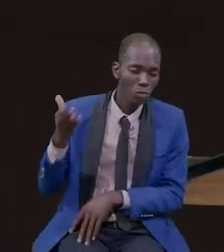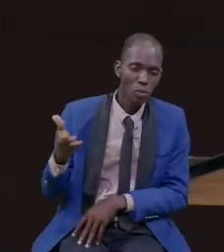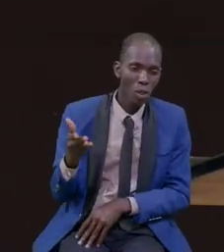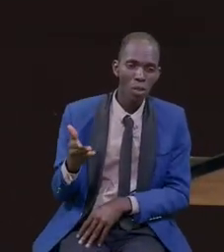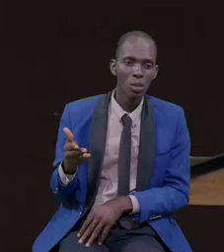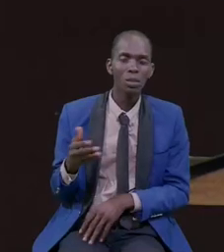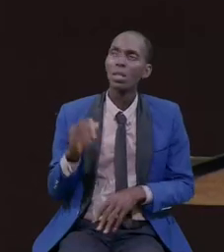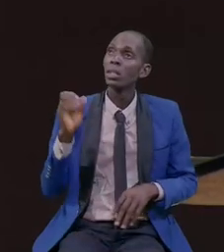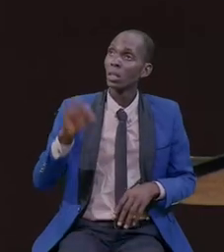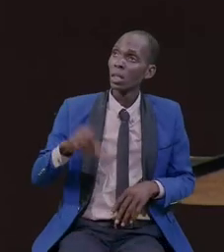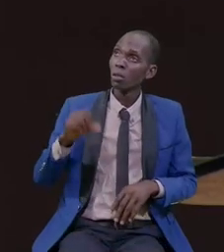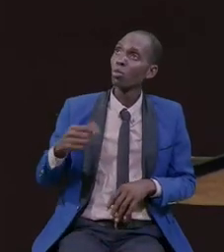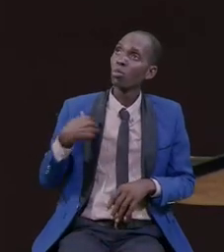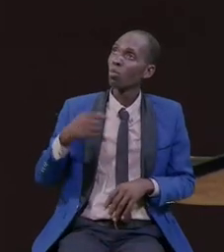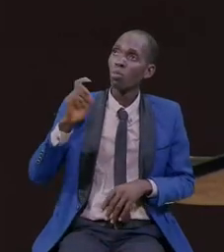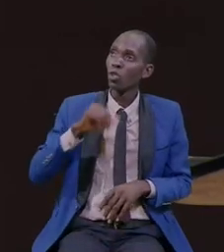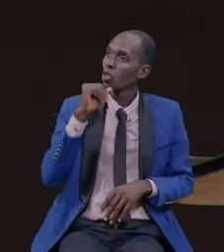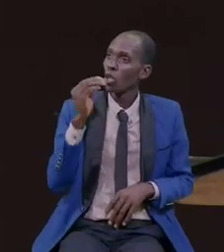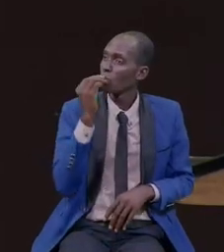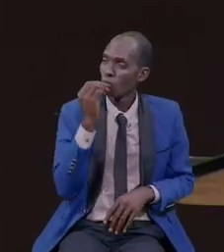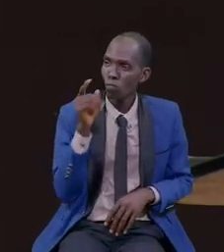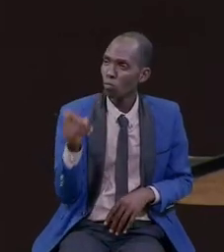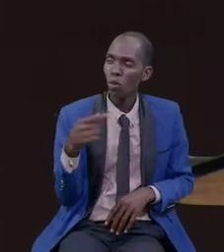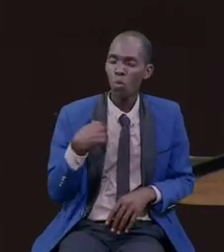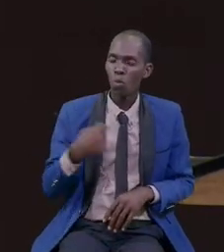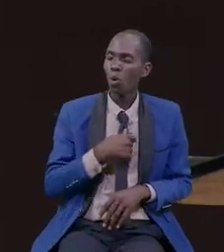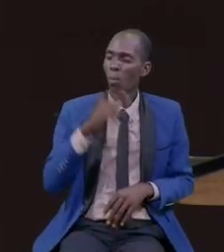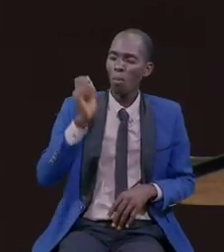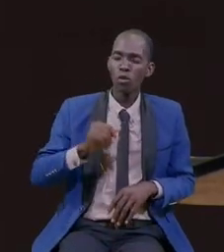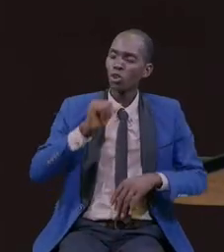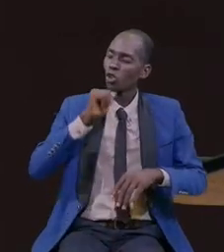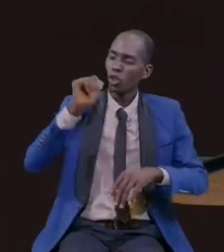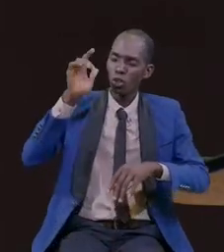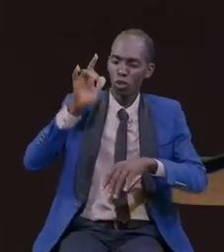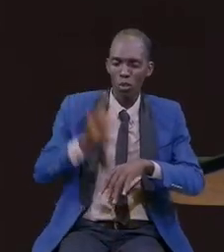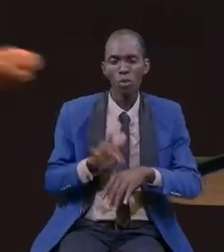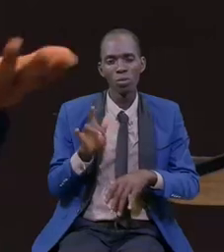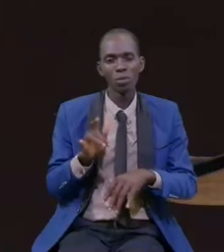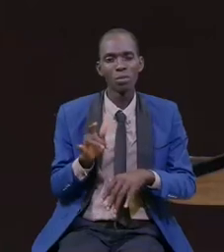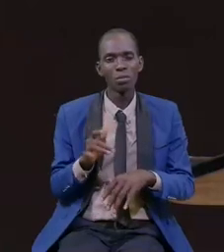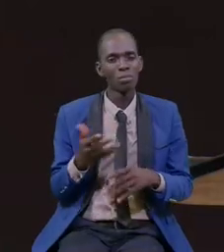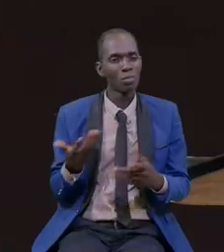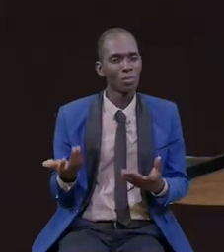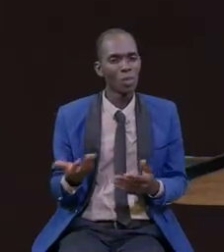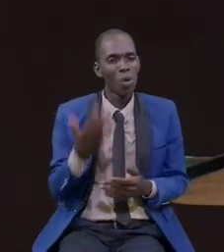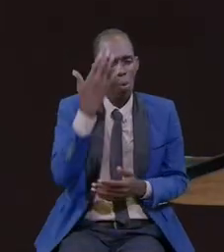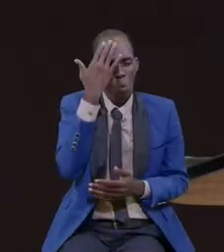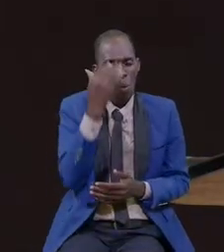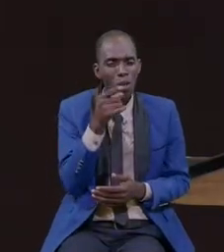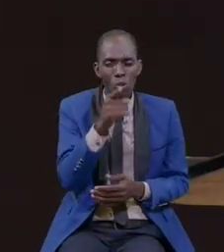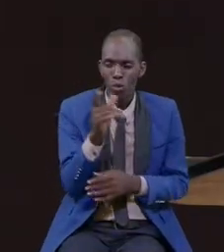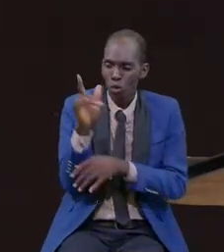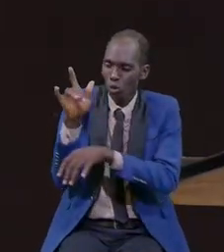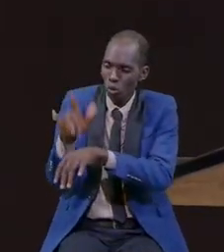toucher mon frère mon ami est-ce que tu vas toucher quelque chose que tu n'as pas l'intention de manger